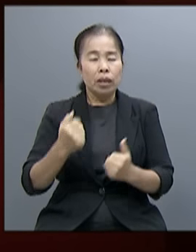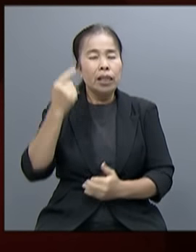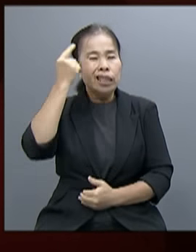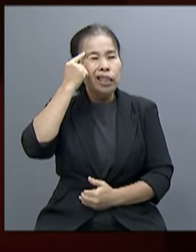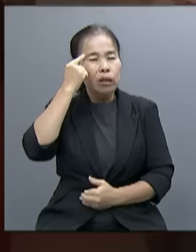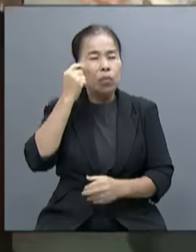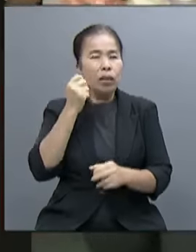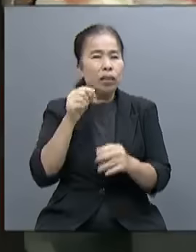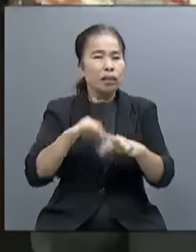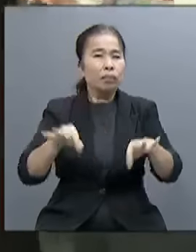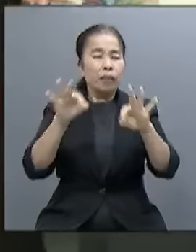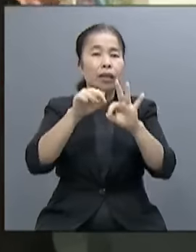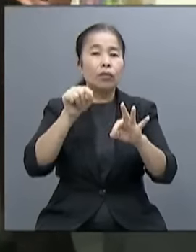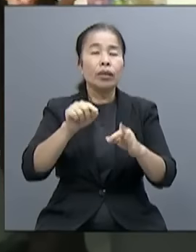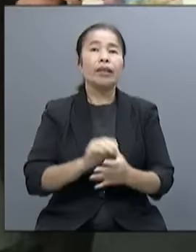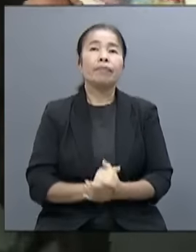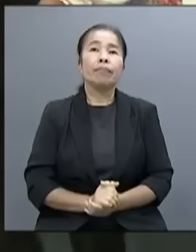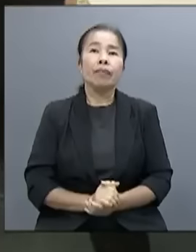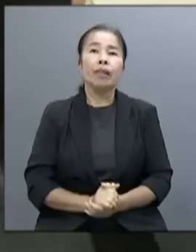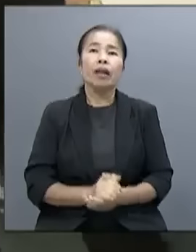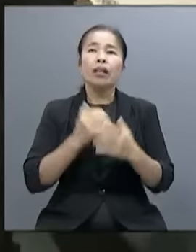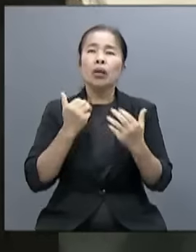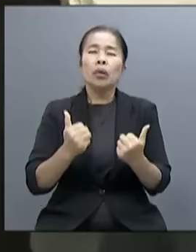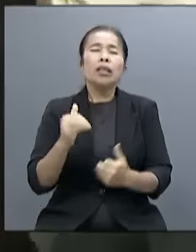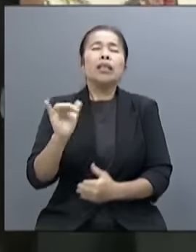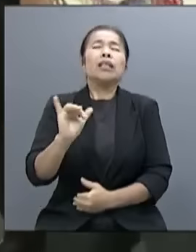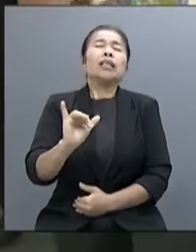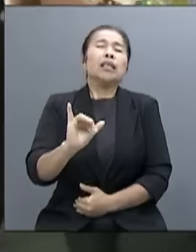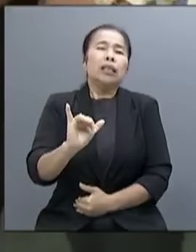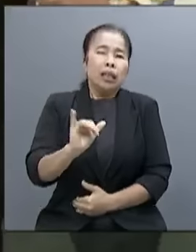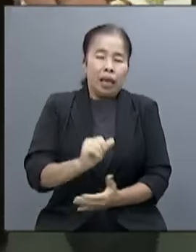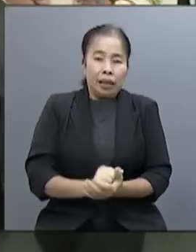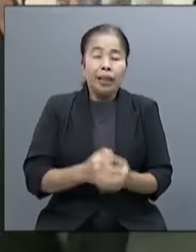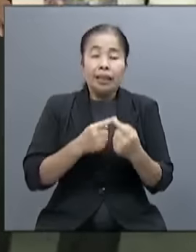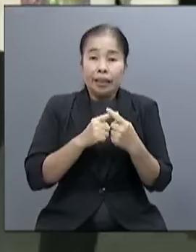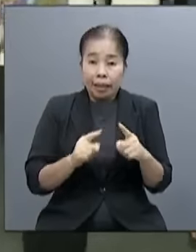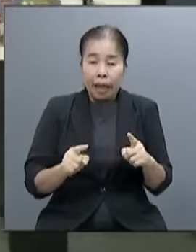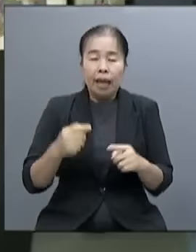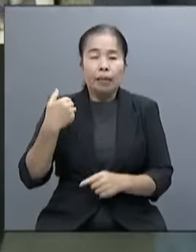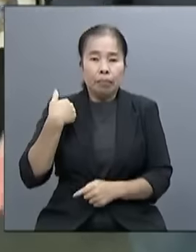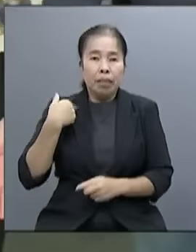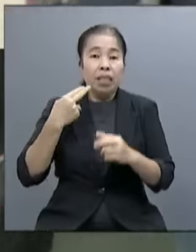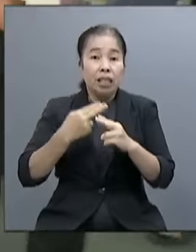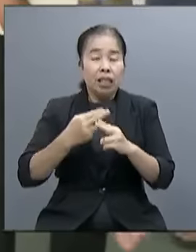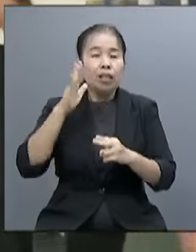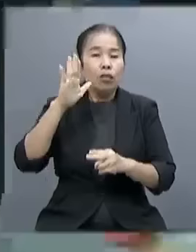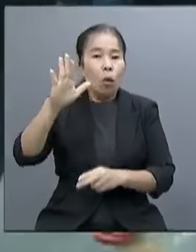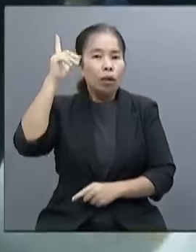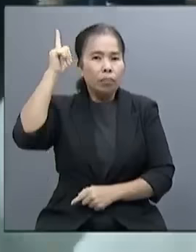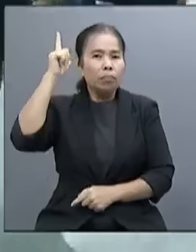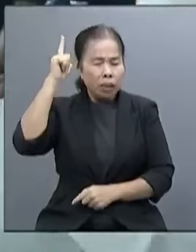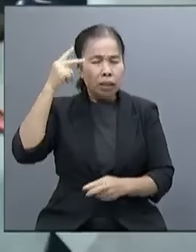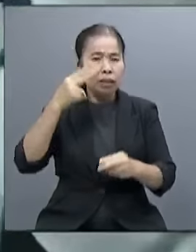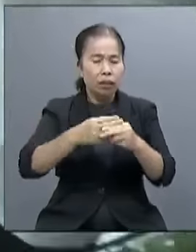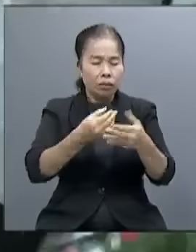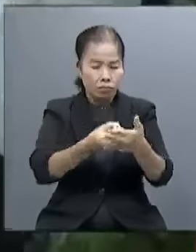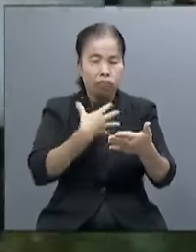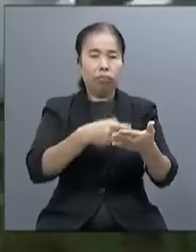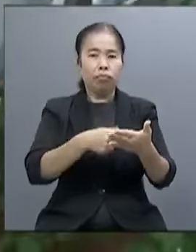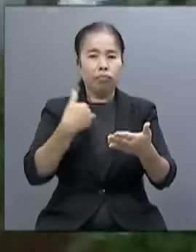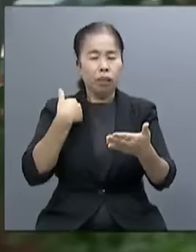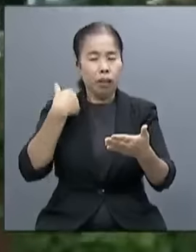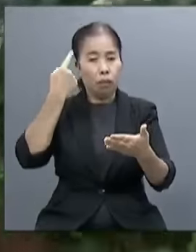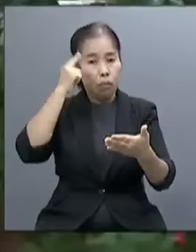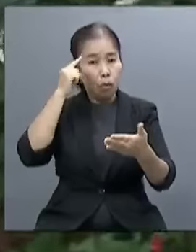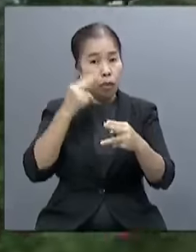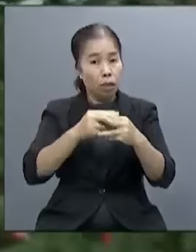ที่สุด ความสำเร็จคงยังไม่เกิดในเวลาอันใกล้นี่แหละค่ะแต่พอมีชื่อของคุณทักษิณขึ้นมาไม่รู้ว่าเป็นว่าเป็นเพราะชื่อนี้หรือเปล่าถึง